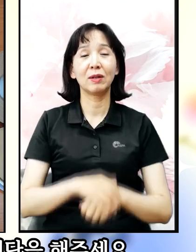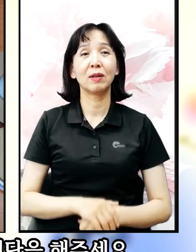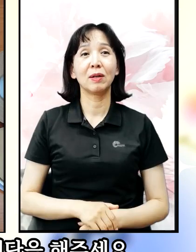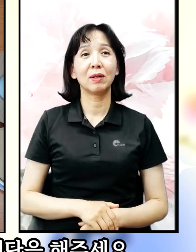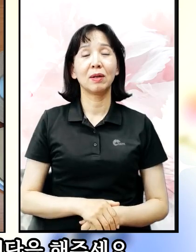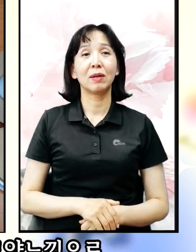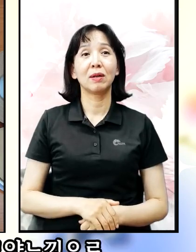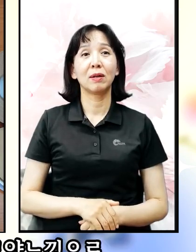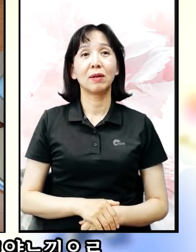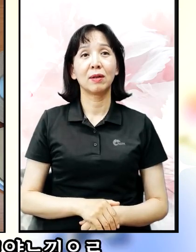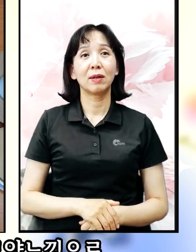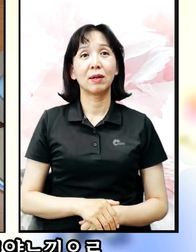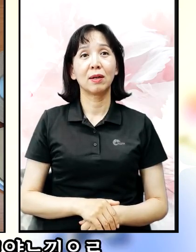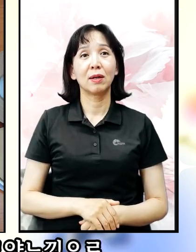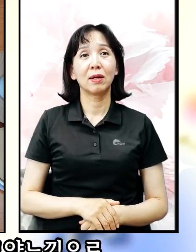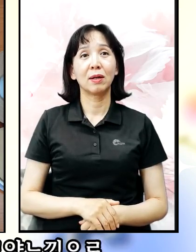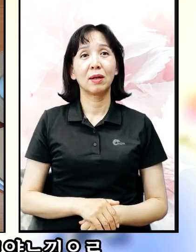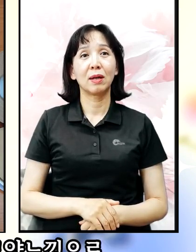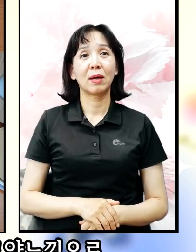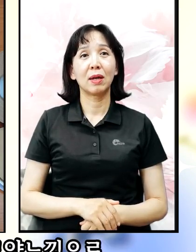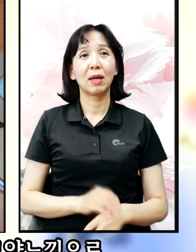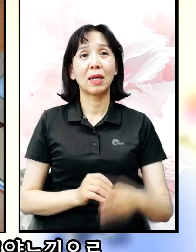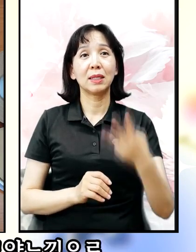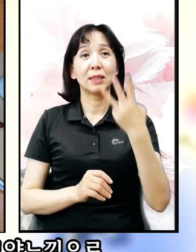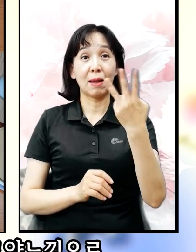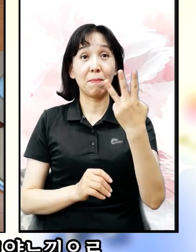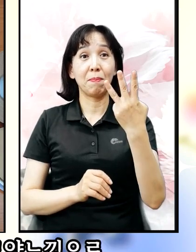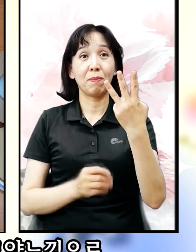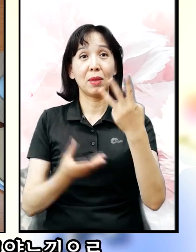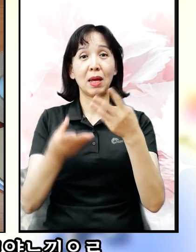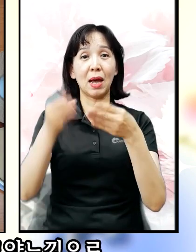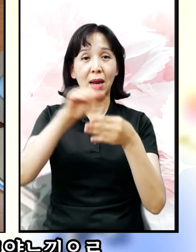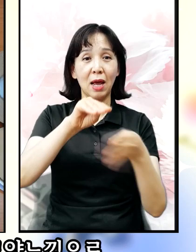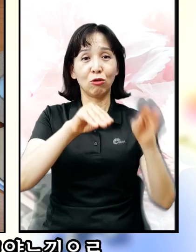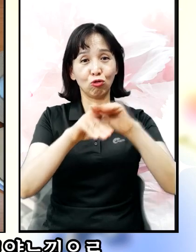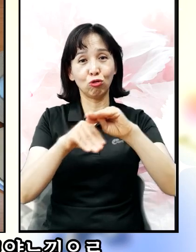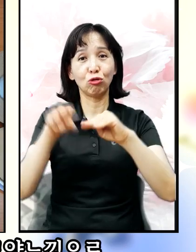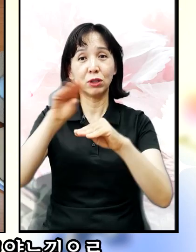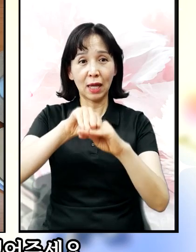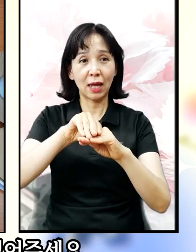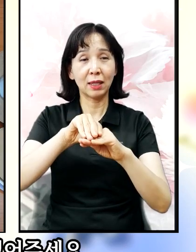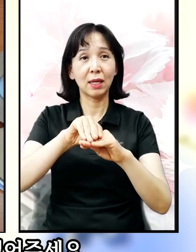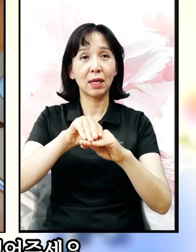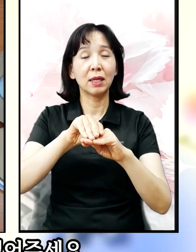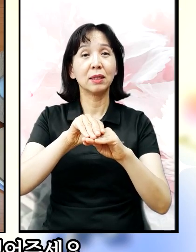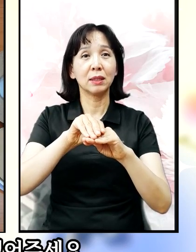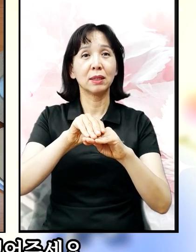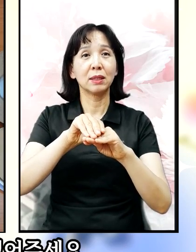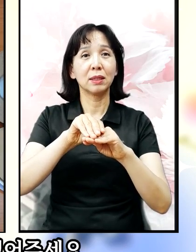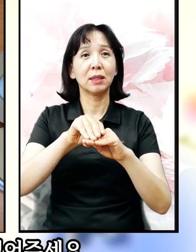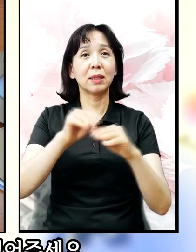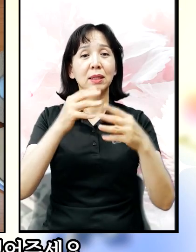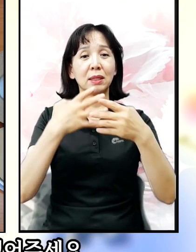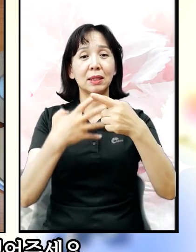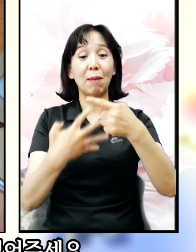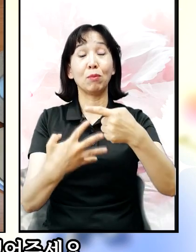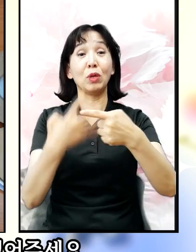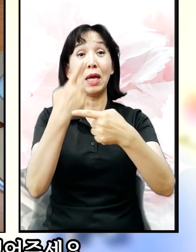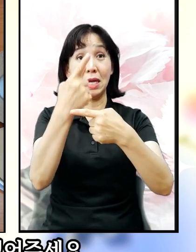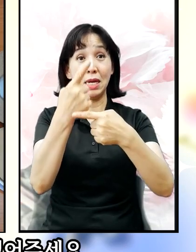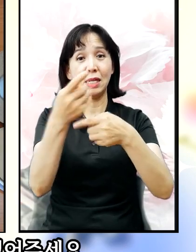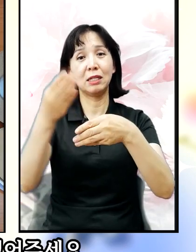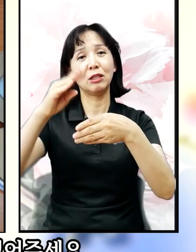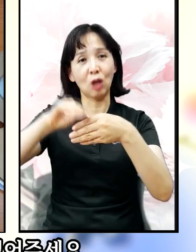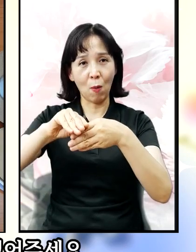해 주세요. 그래서 이렇게 삼각 모양을 접는 모양 느낌으로 앞으로 3분의 1 정도를 이렇게